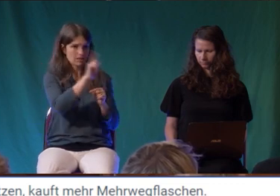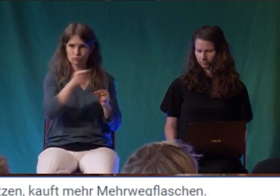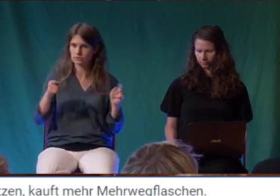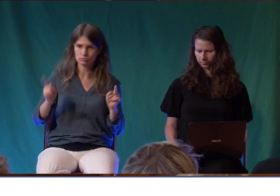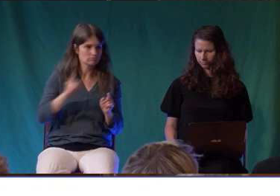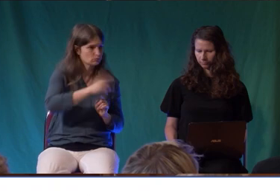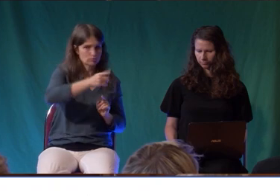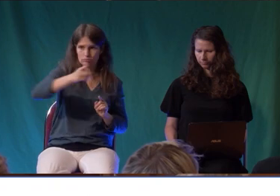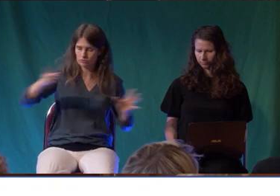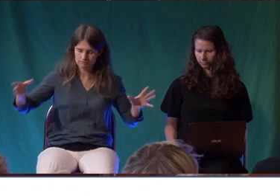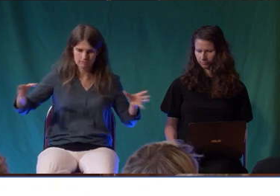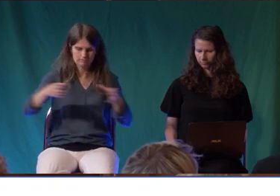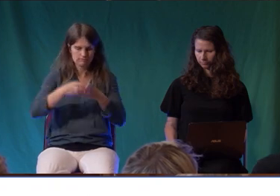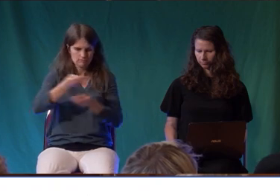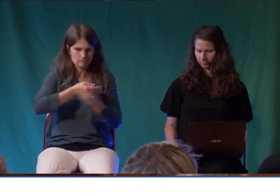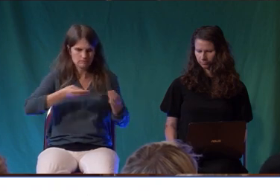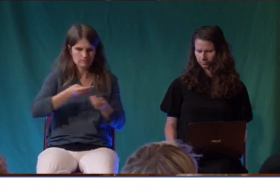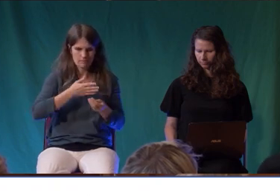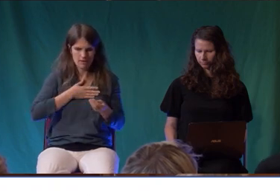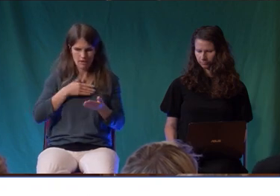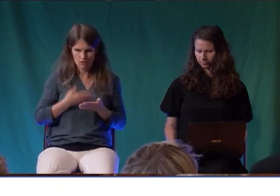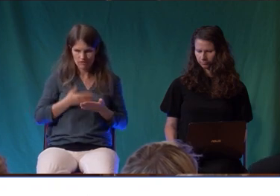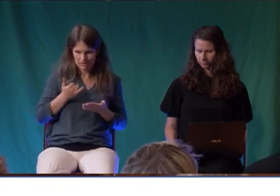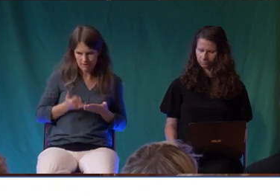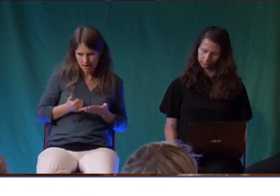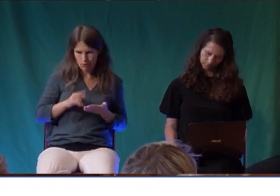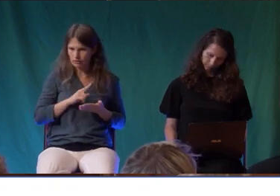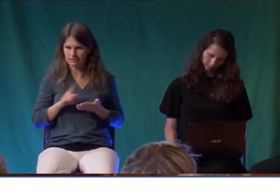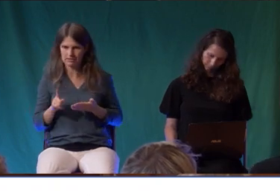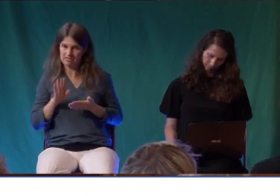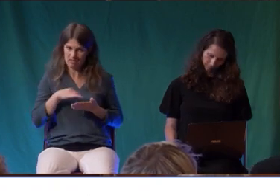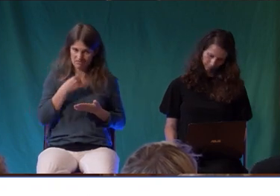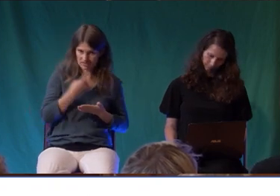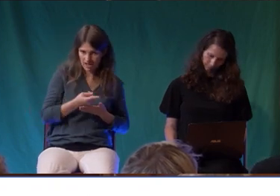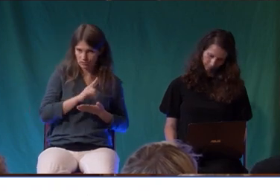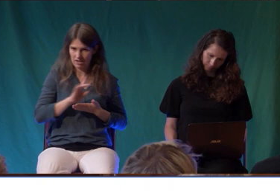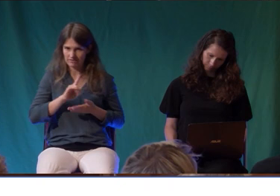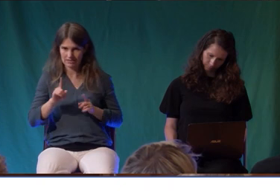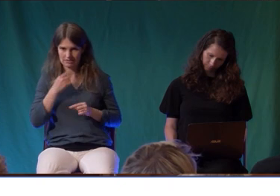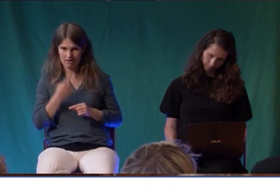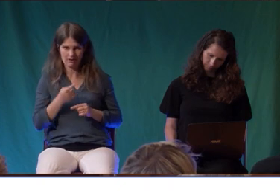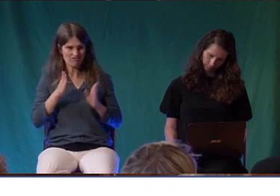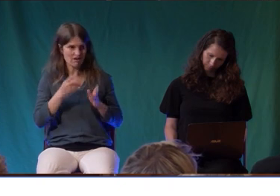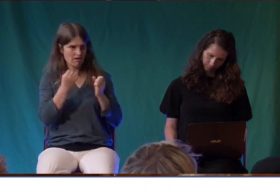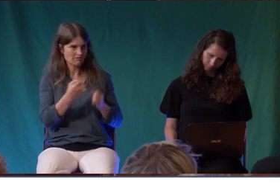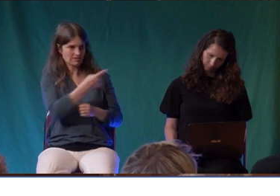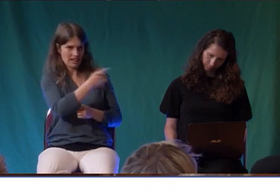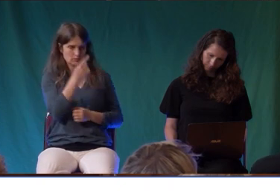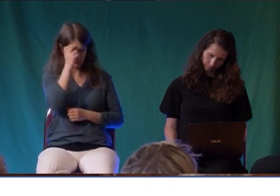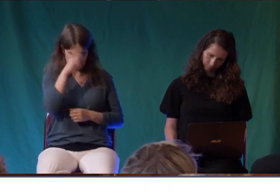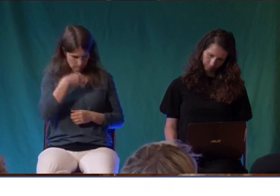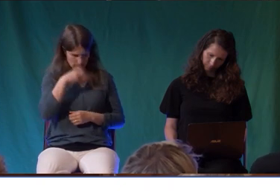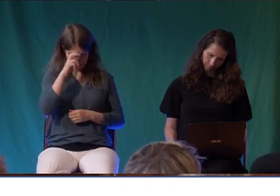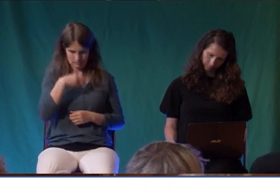wirklich immer wieder nachdenken muss was ist hier eigentlich meine Aufgabe und was darf ich sagen und was was ist wichtig an